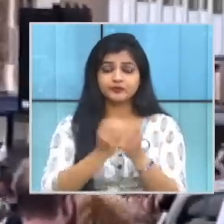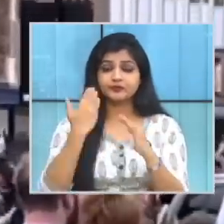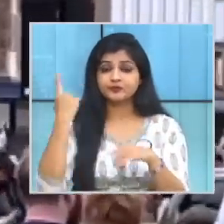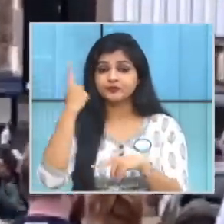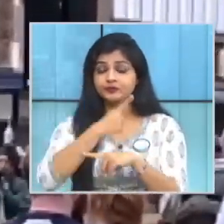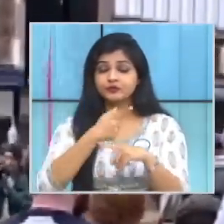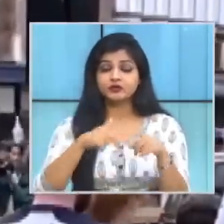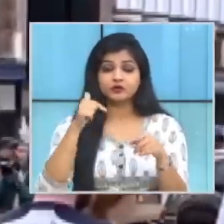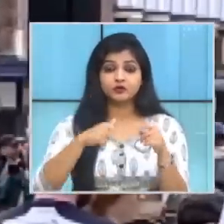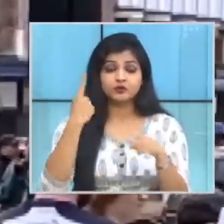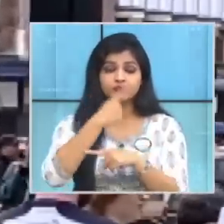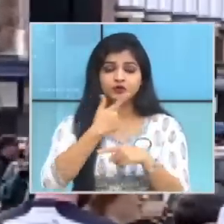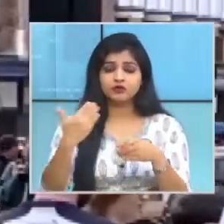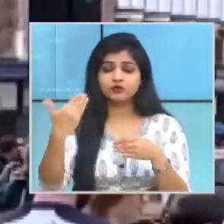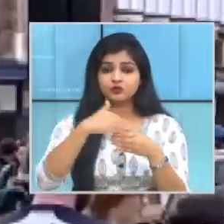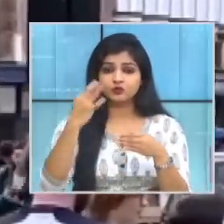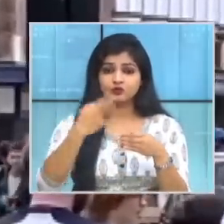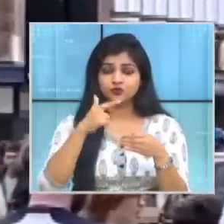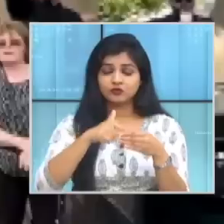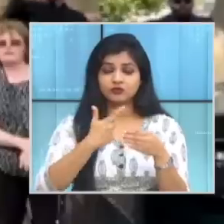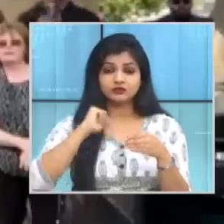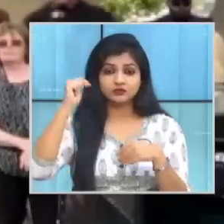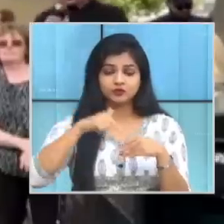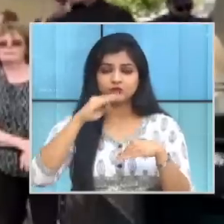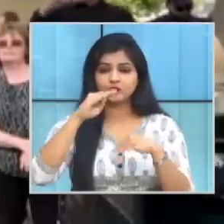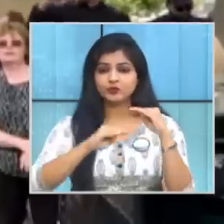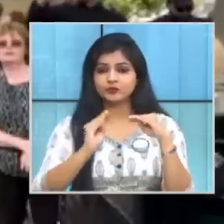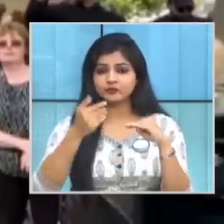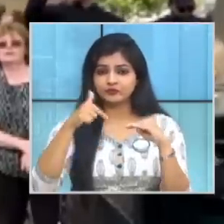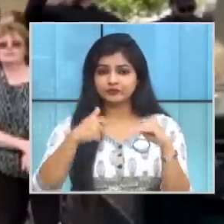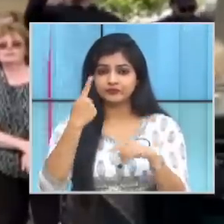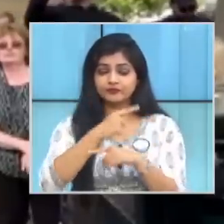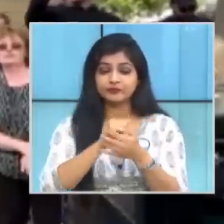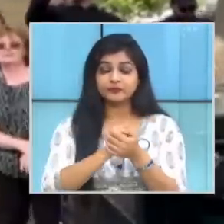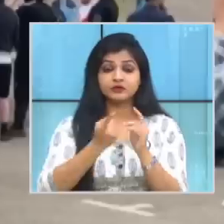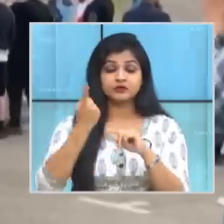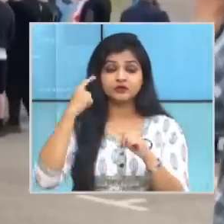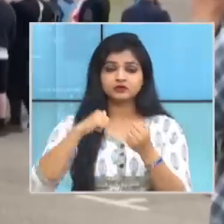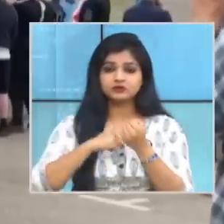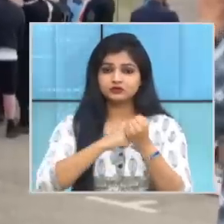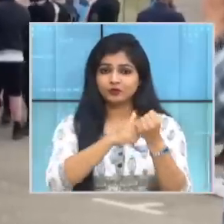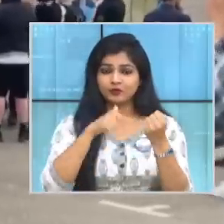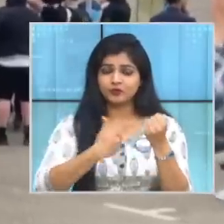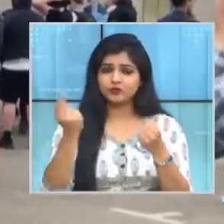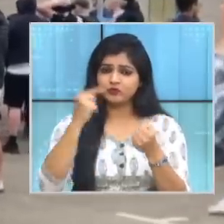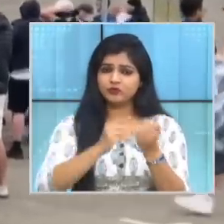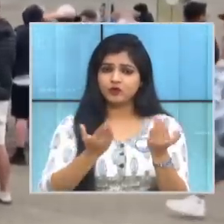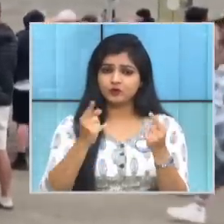അപേക്ഷിച്ച് ഇന്ന് കുടിയേറ്റ വിരുദ്ധ പ്രതിഷേധങ്ങൾക്ക് ശമനമുണ്ട്. കലാപത്തിനെതിരെ ഇന്നലെ കുടിയേറ്റത്തെ അനുകൂലിക്കുന്നവരും